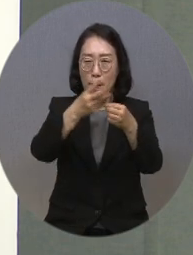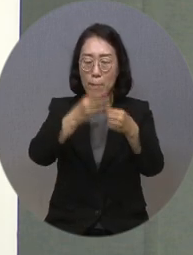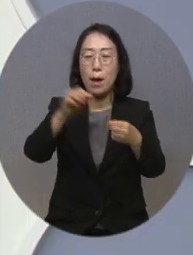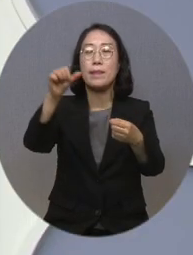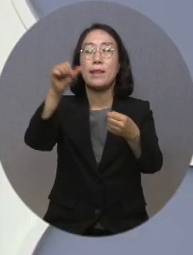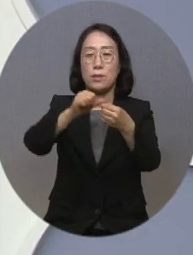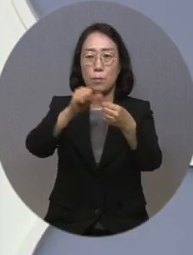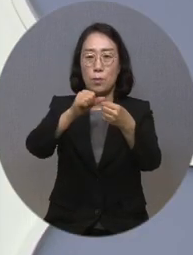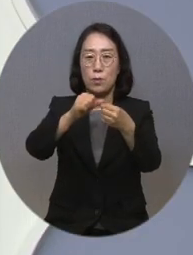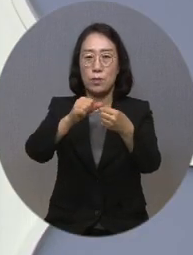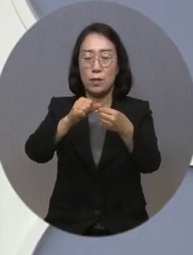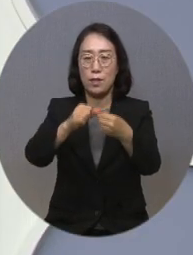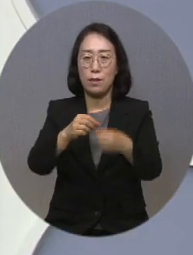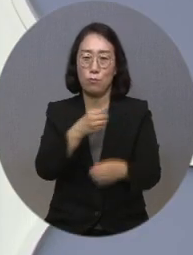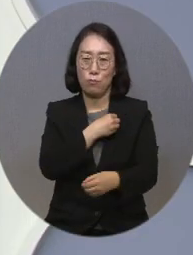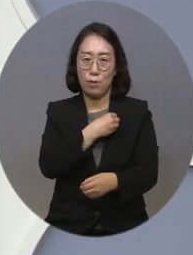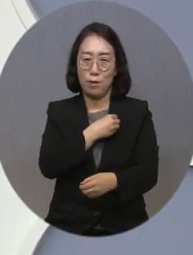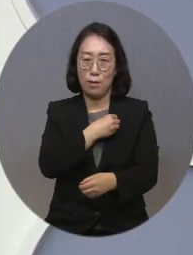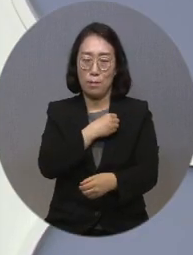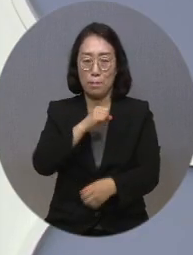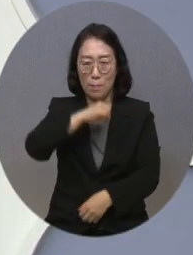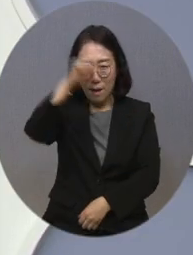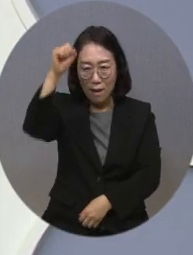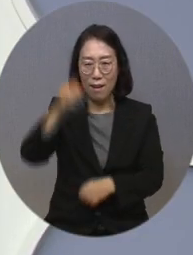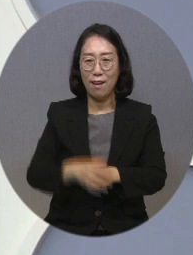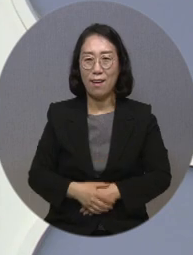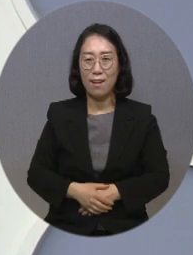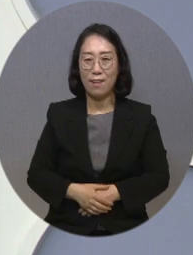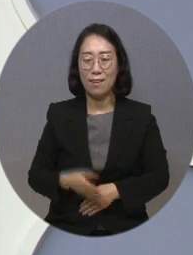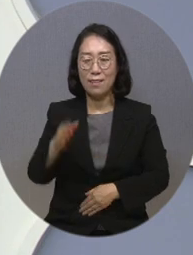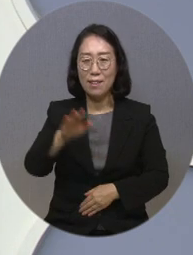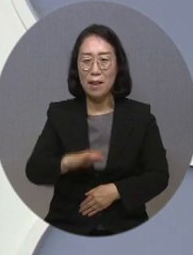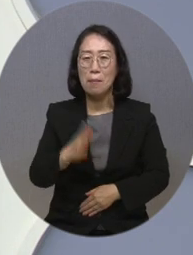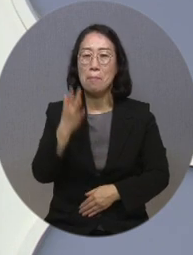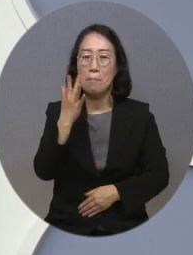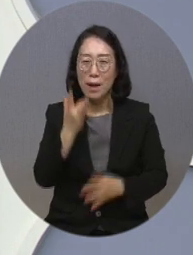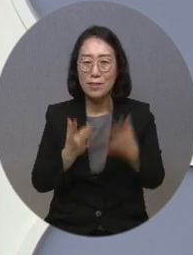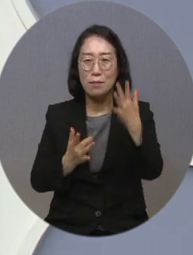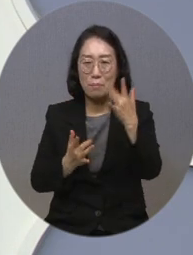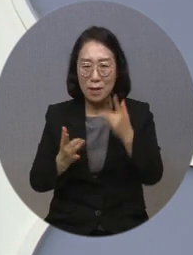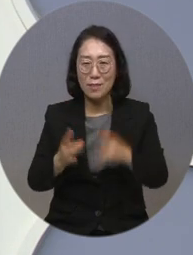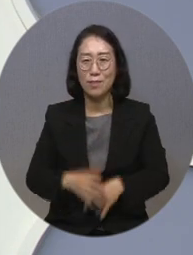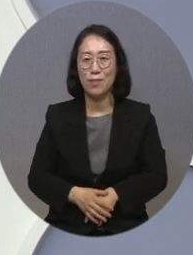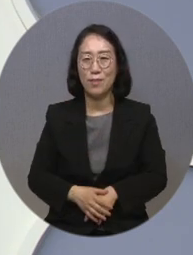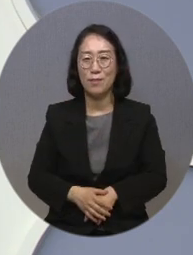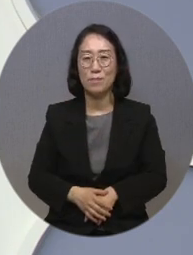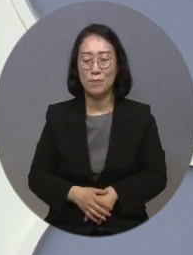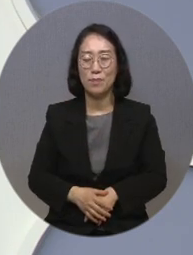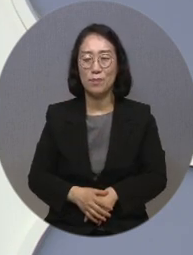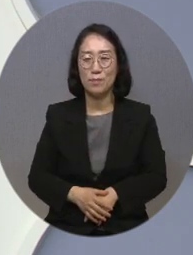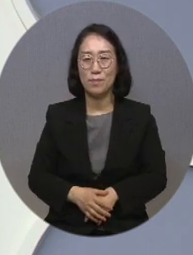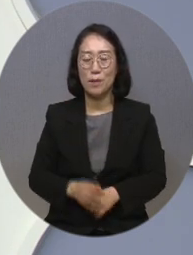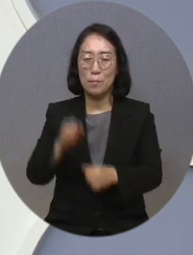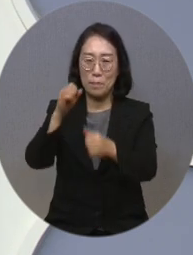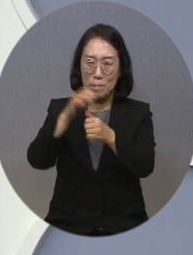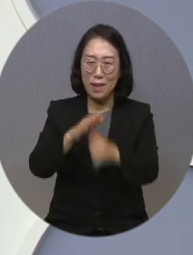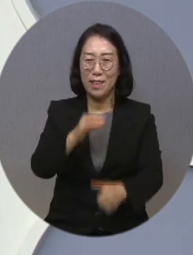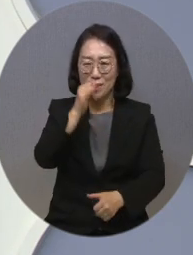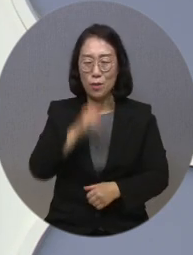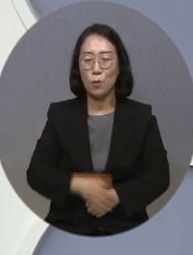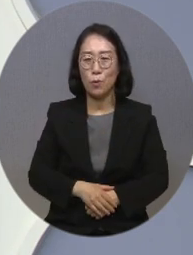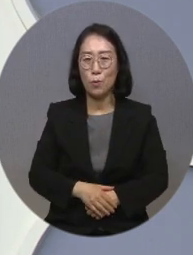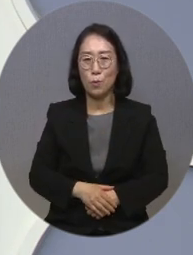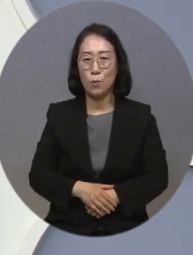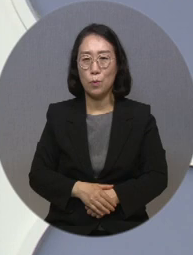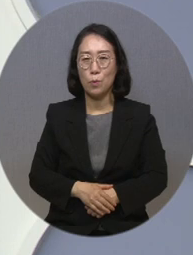되셨어요. 글쎄요, 그동안에 좀 쭉 됐으면 좋겠는데, 이빨도 빠지고, 또 중간중간에 또, 예. 또